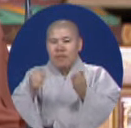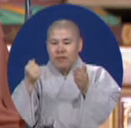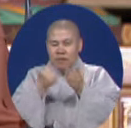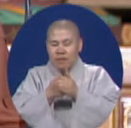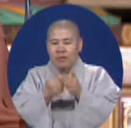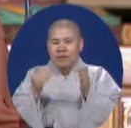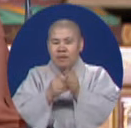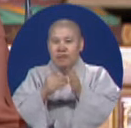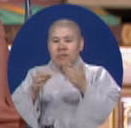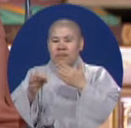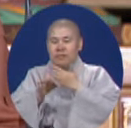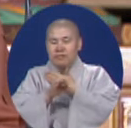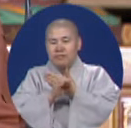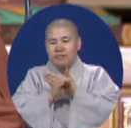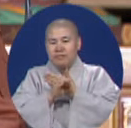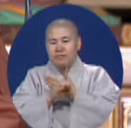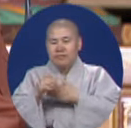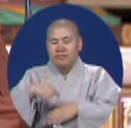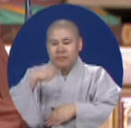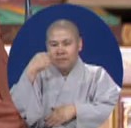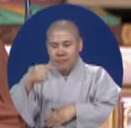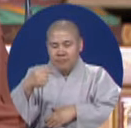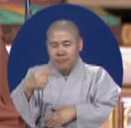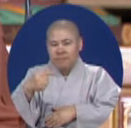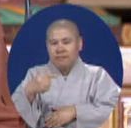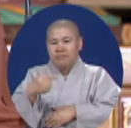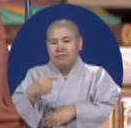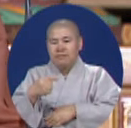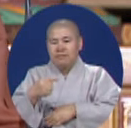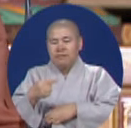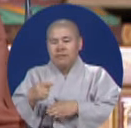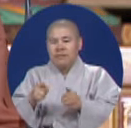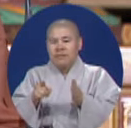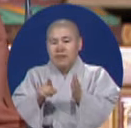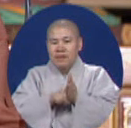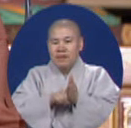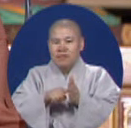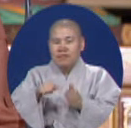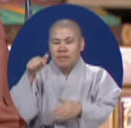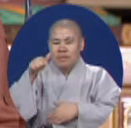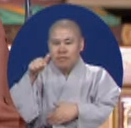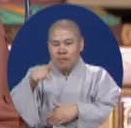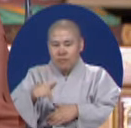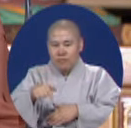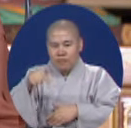하면 그 다음에는 신구, 구할 구자.